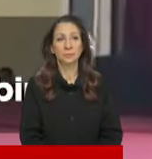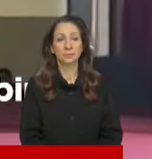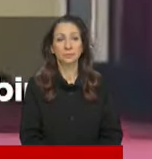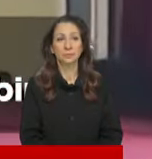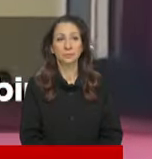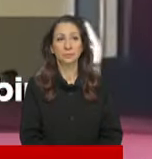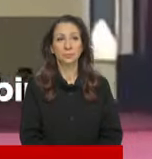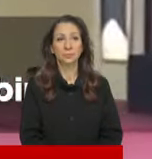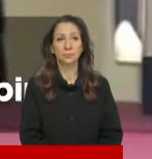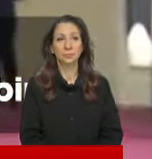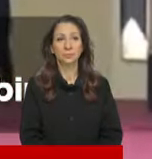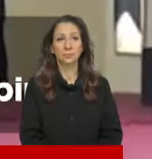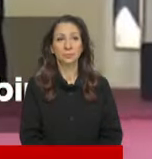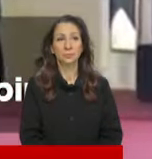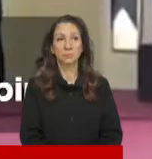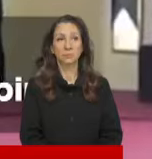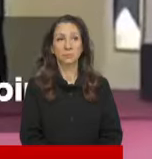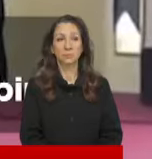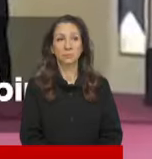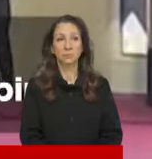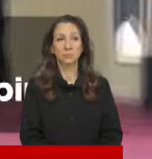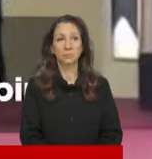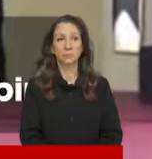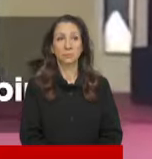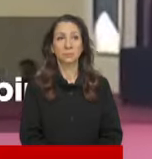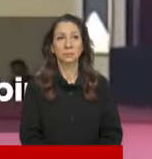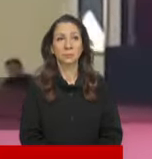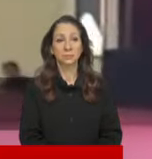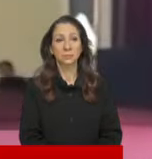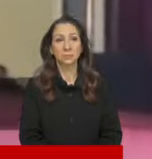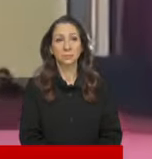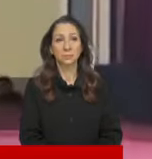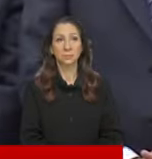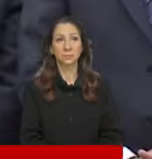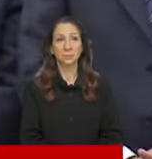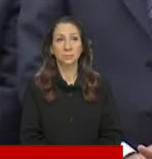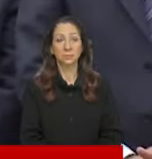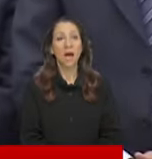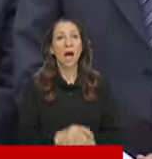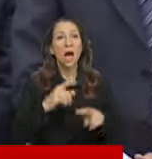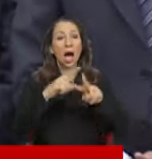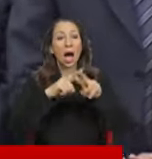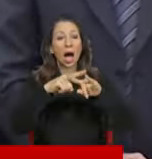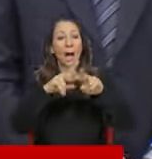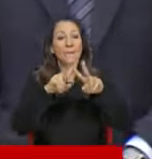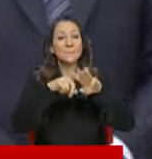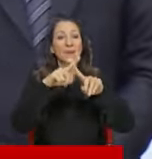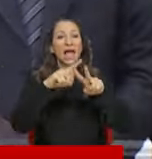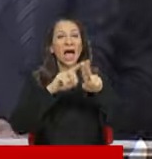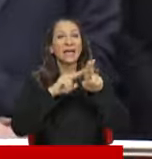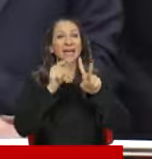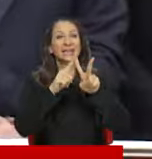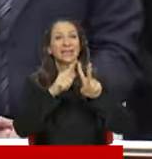ilişkimize rağmen arkamızdan i çevirenlerle de şehrin bir hesabı olacaktır Ahmet akını destekliyorlar